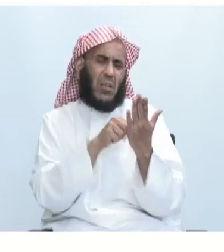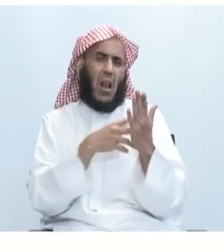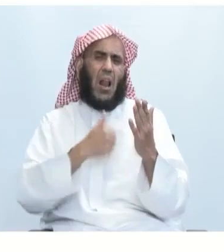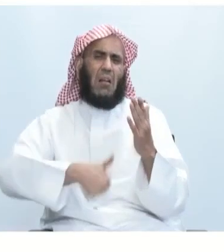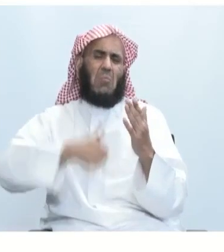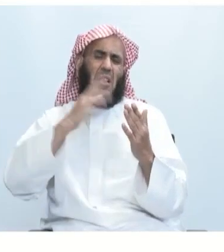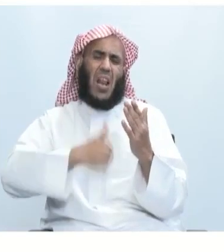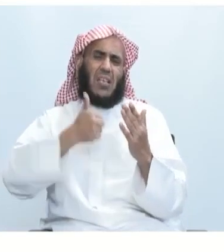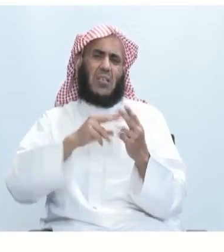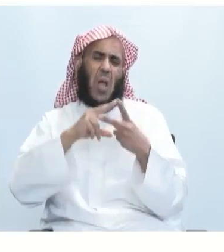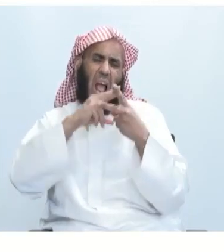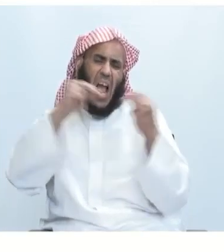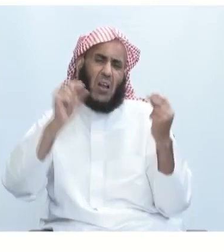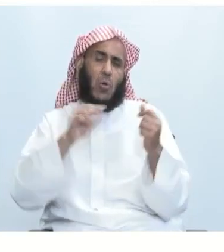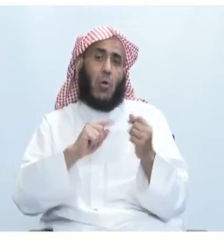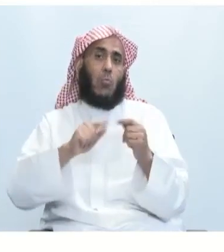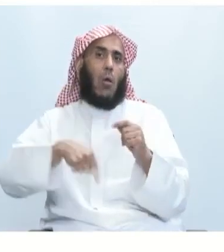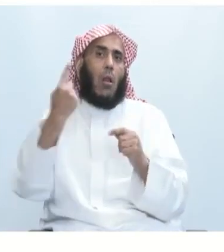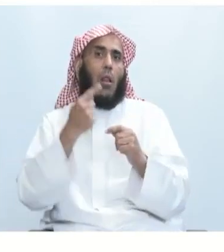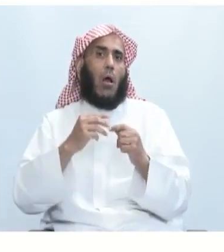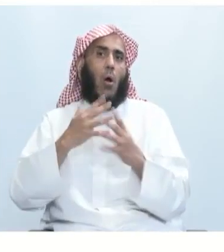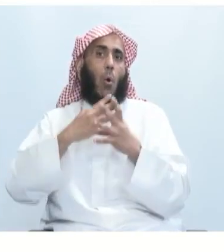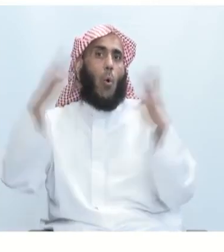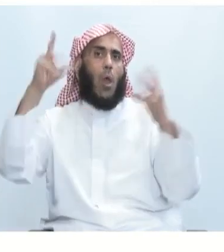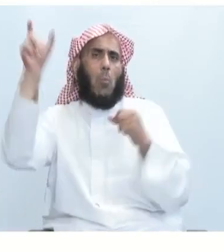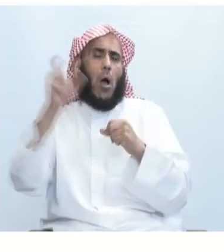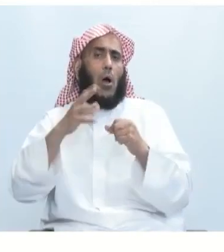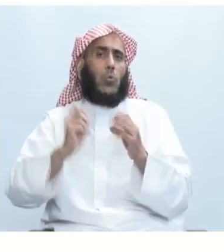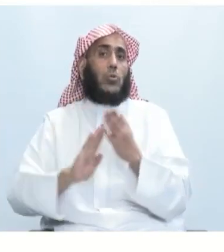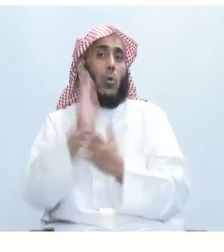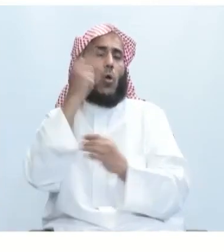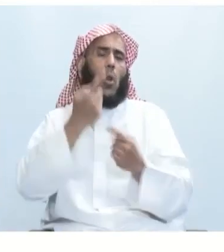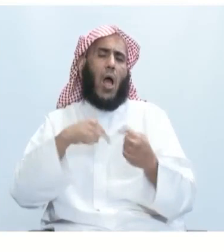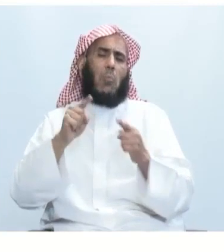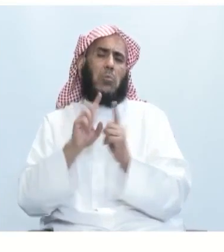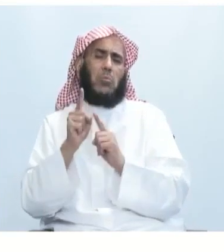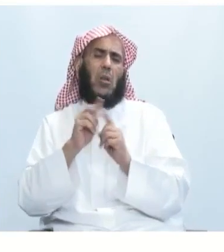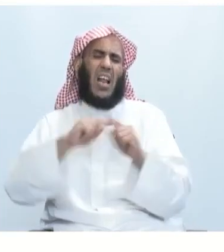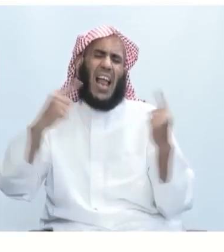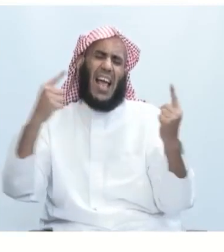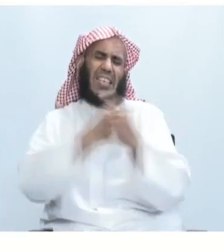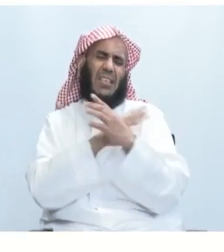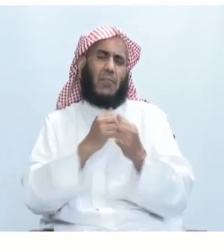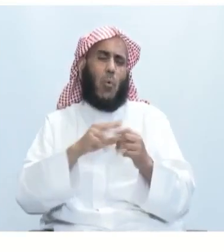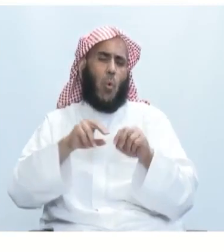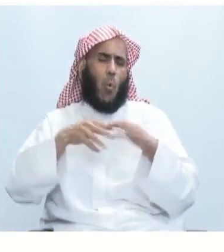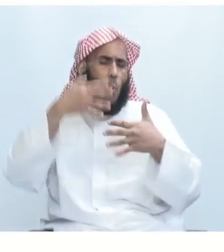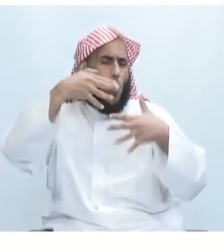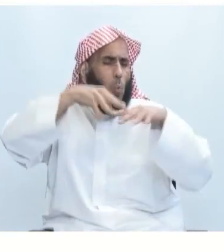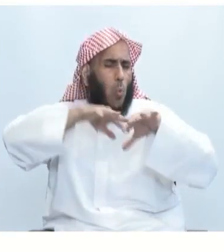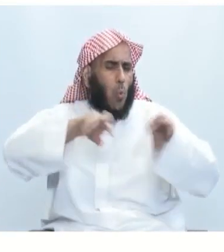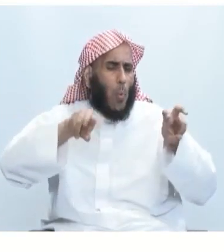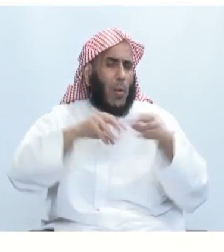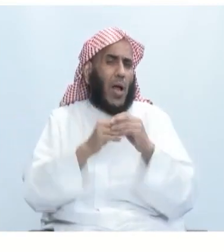يستطيع حل رموزها الا علماء الصواريخ والامر بالنسبه له على العكس من ذلك فهو يبحر من خلال